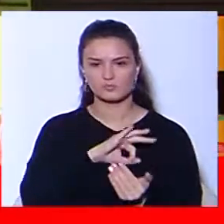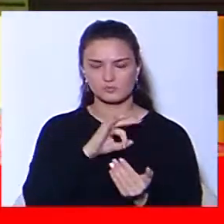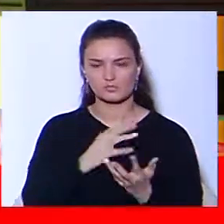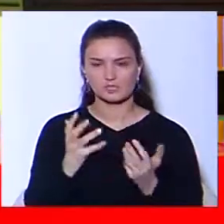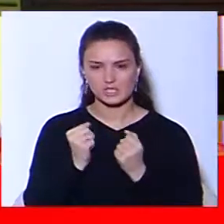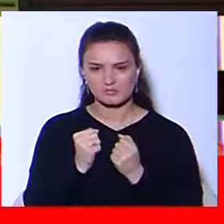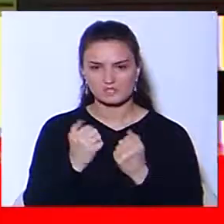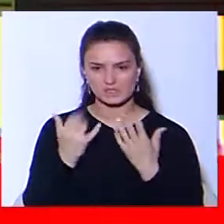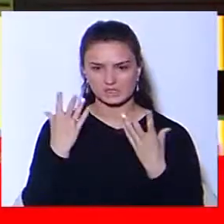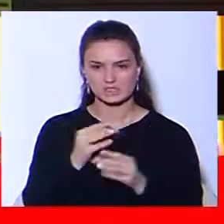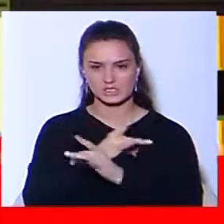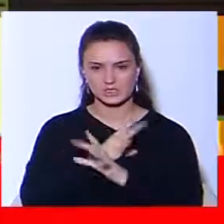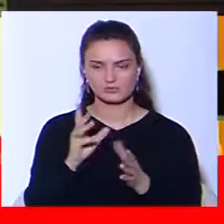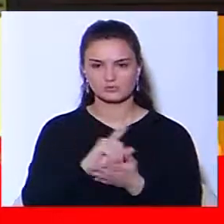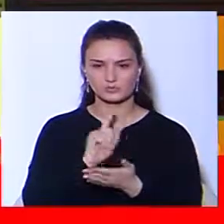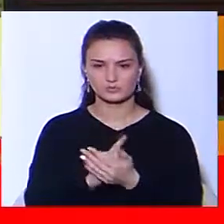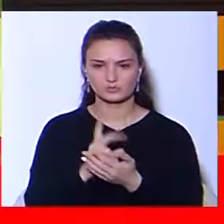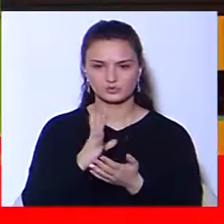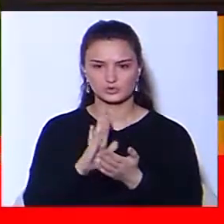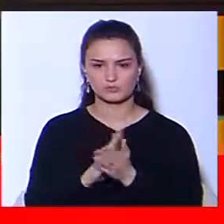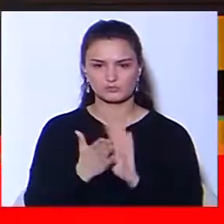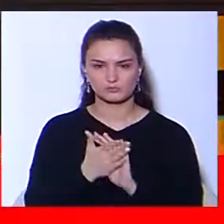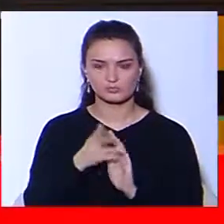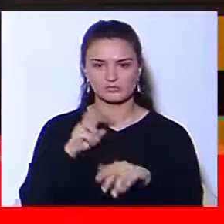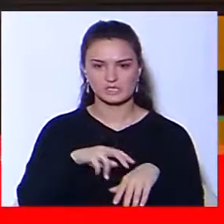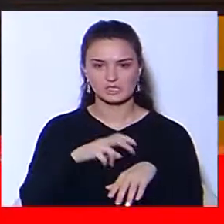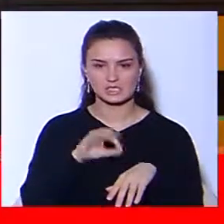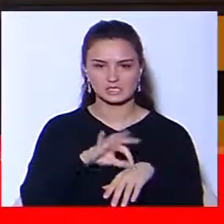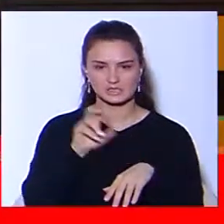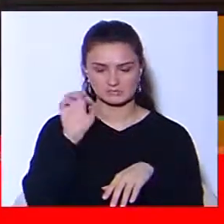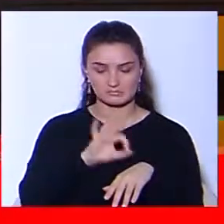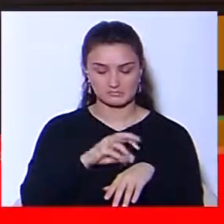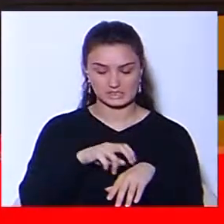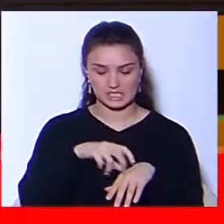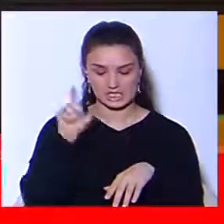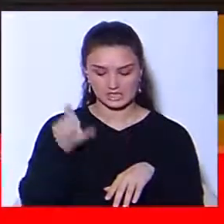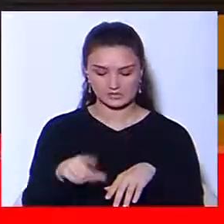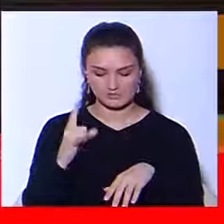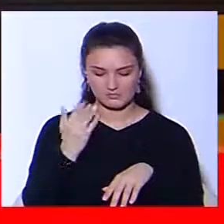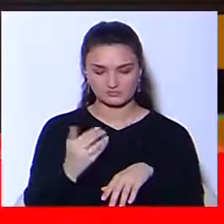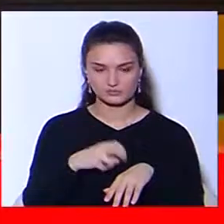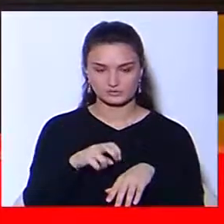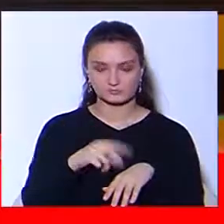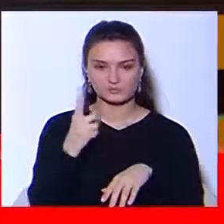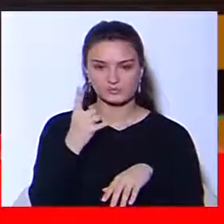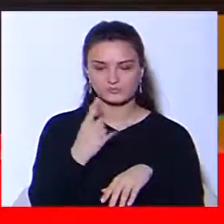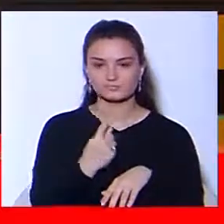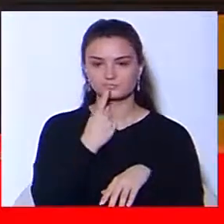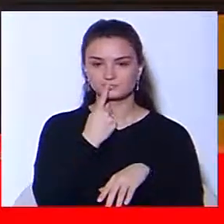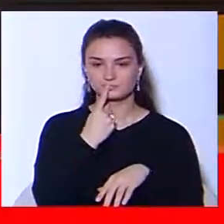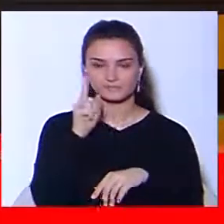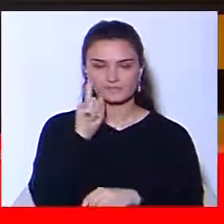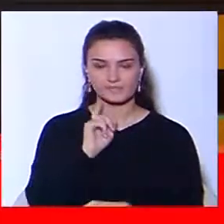მიიღება, თუნდაც დღესასწაულად უნდა შეთანხმებული იყოს პედიატრთან, განსაკუთრებით პატარები, რომლებიც პირველად გასინჯავენ, იმიტომ